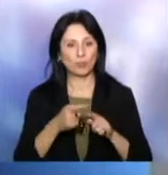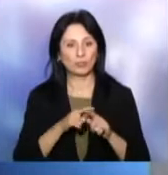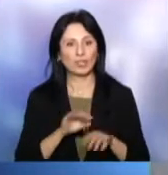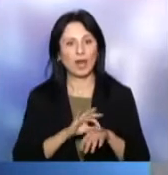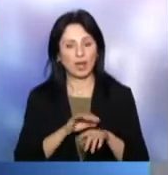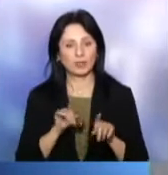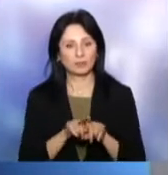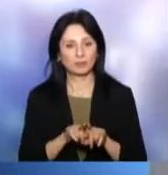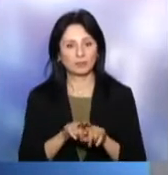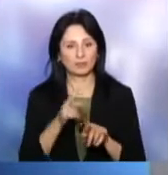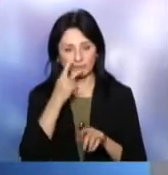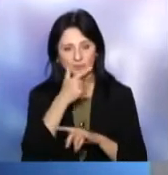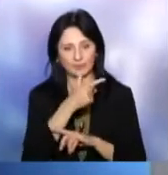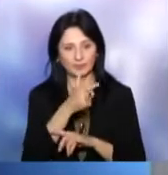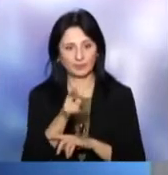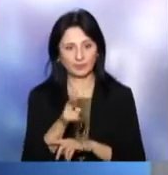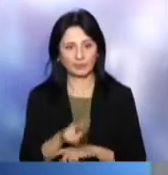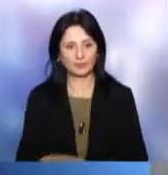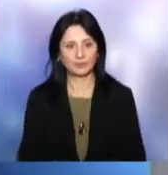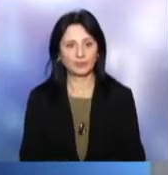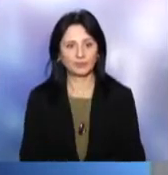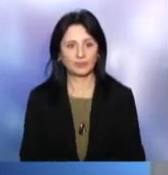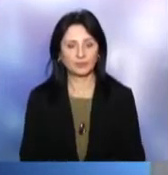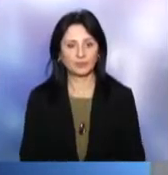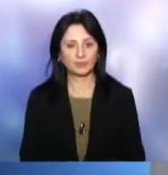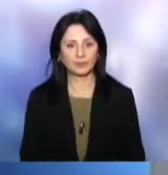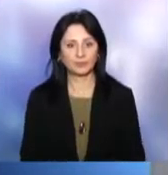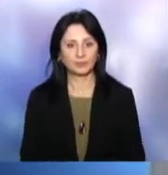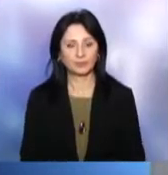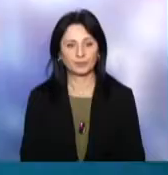კანსაც. ნახოთ ეს სიუჟეტი და შემდეგ გავაგრძელოთ საუბარი.